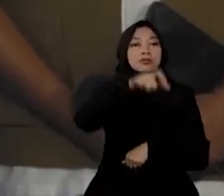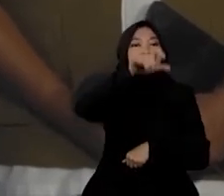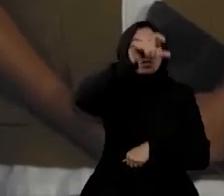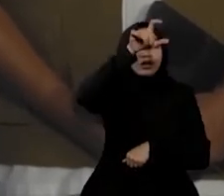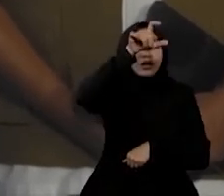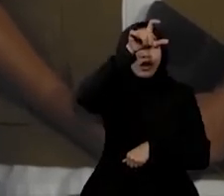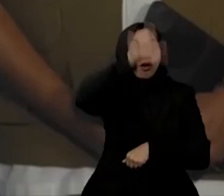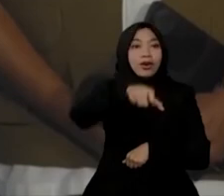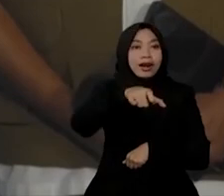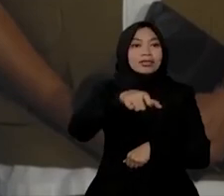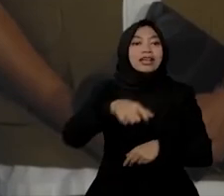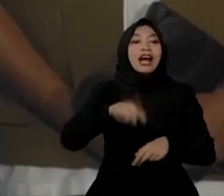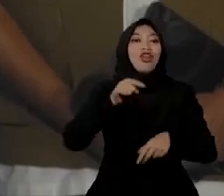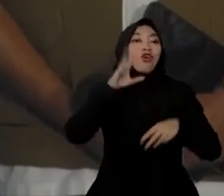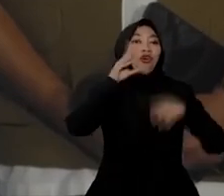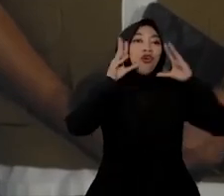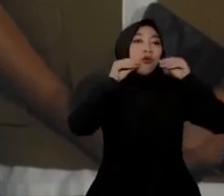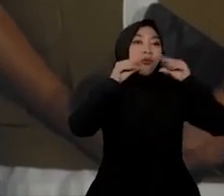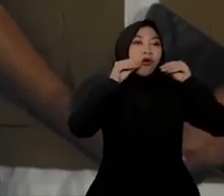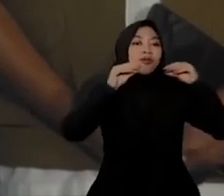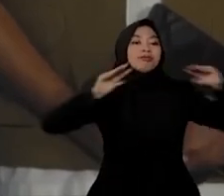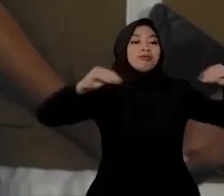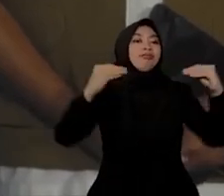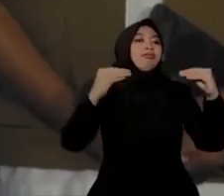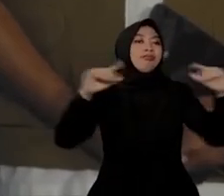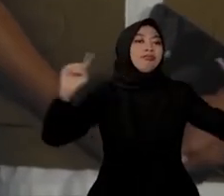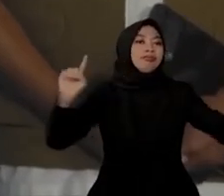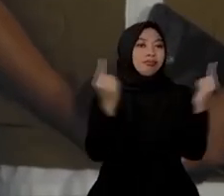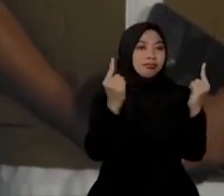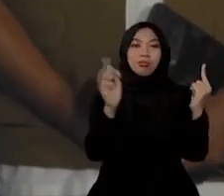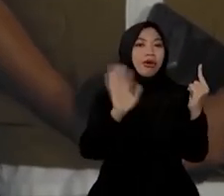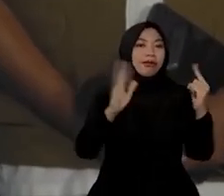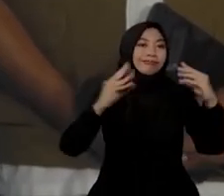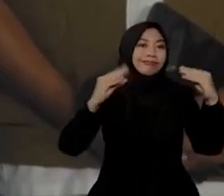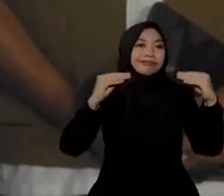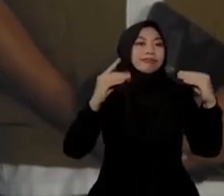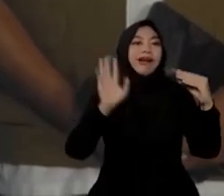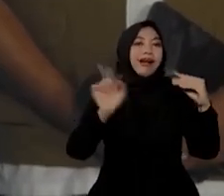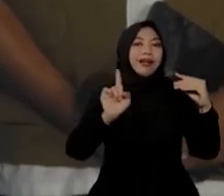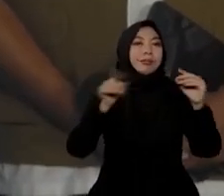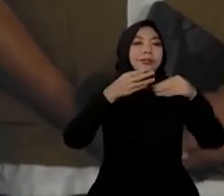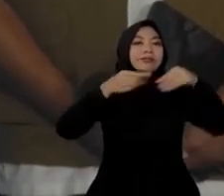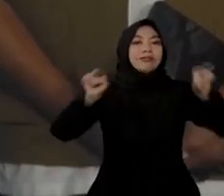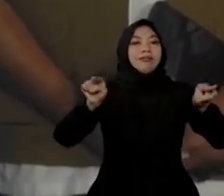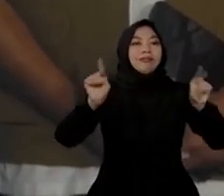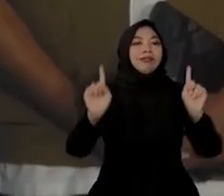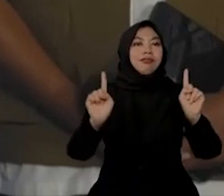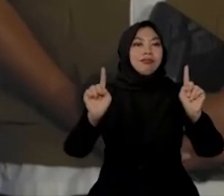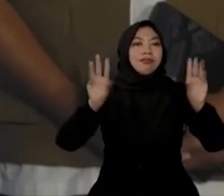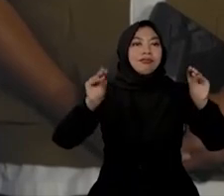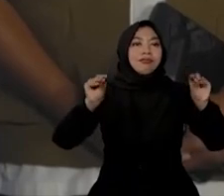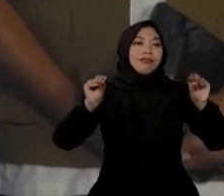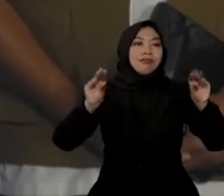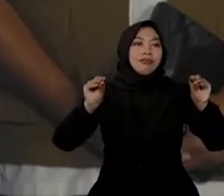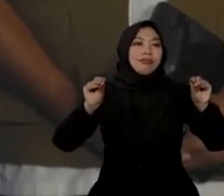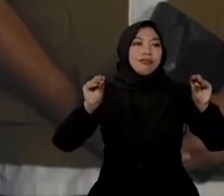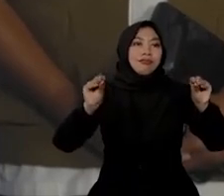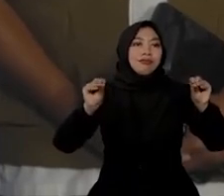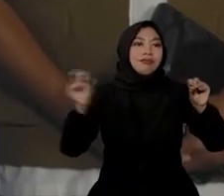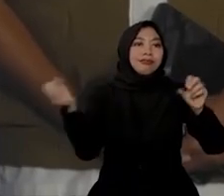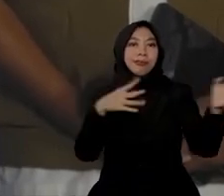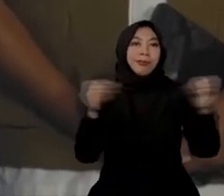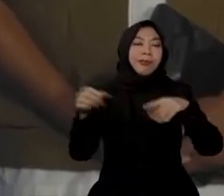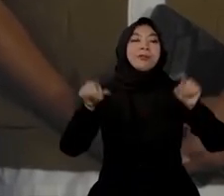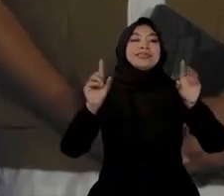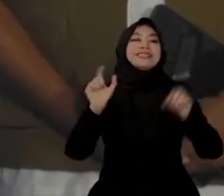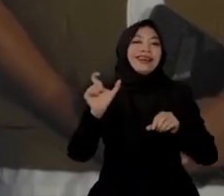berbicara pada arah yang sama, bukan interaksi berhadap-hadapan. Jadi ada beberapa nature kegiatan yang agak